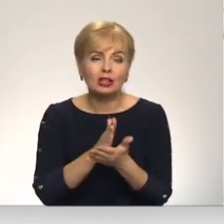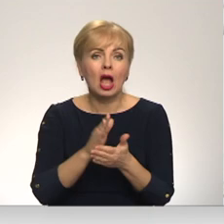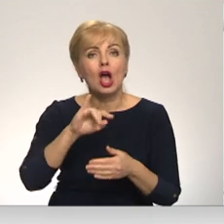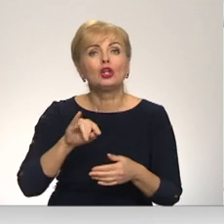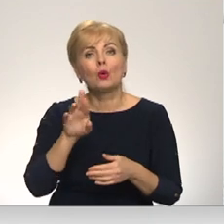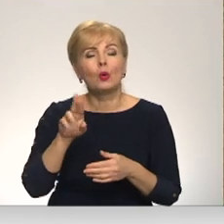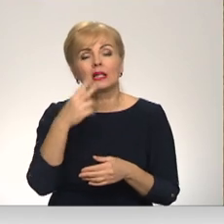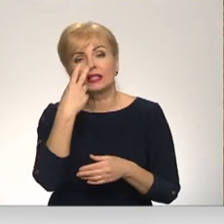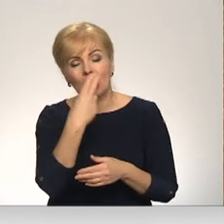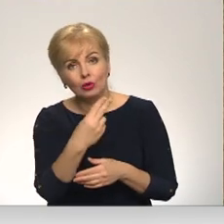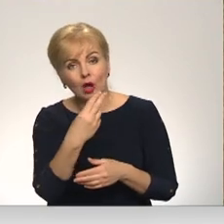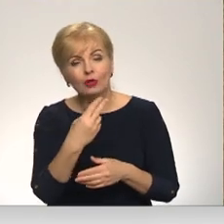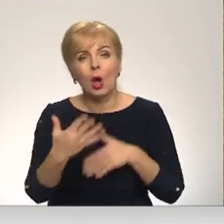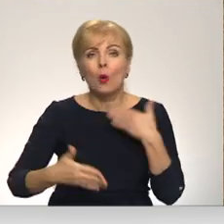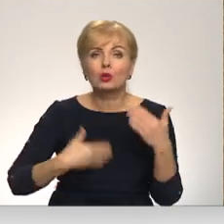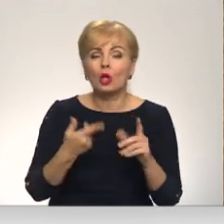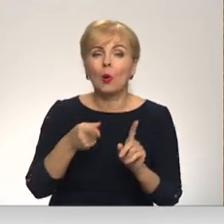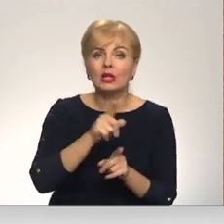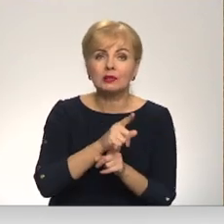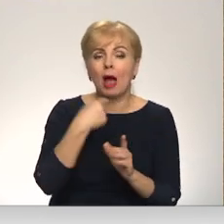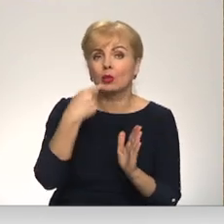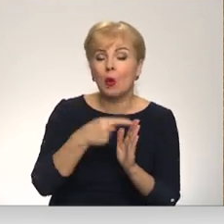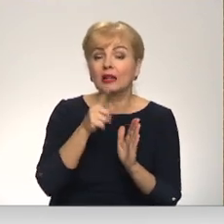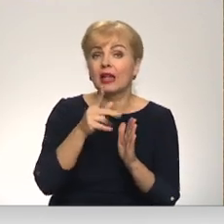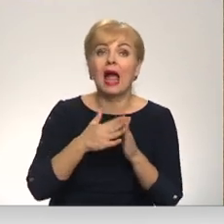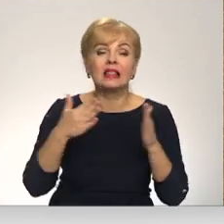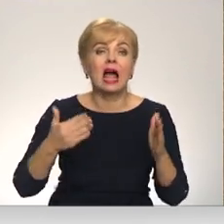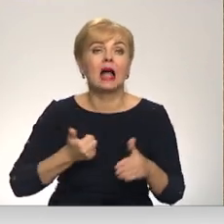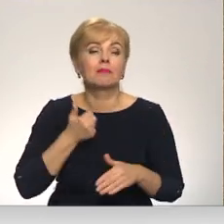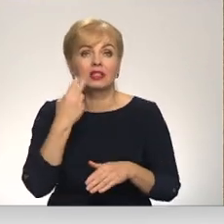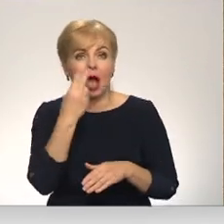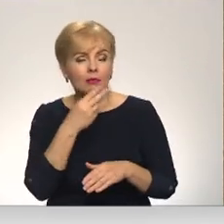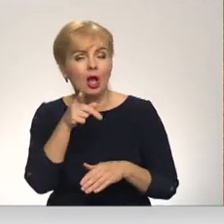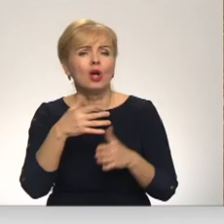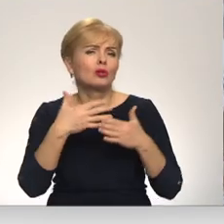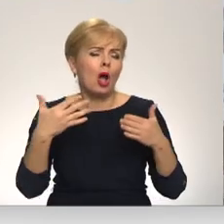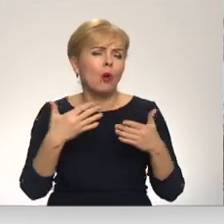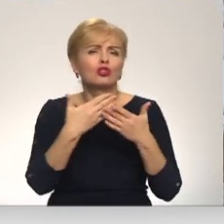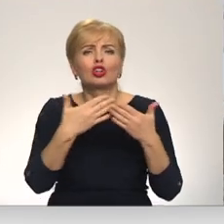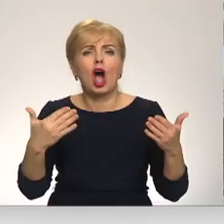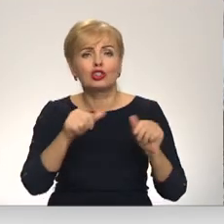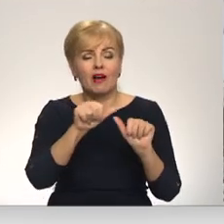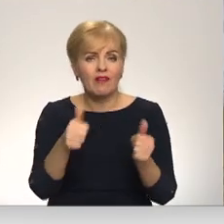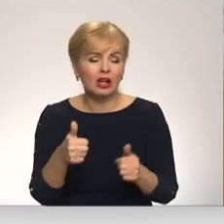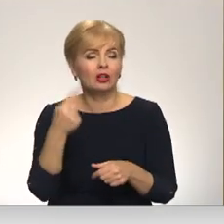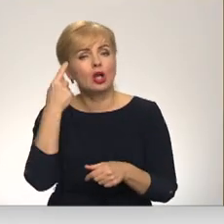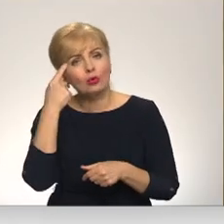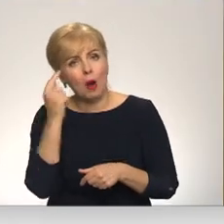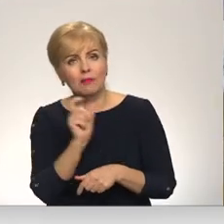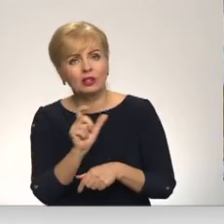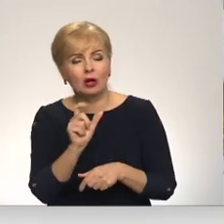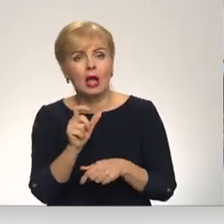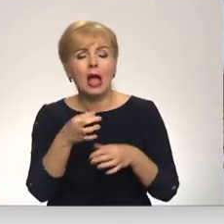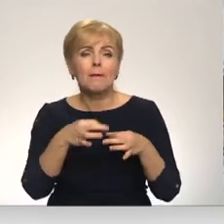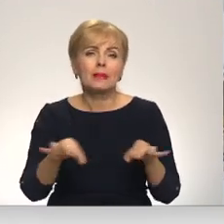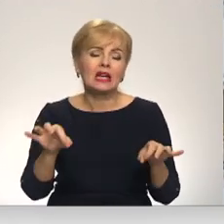arī bažas par to, ka izmaiņas notiek tikai lielākām saimniecībām. Tur ir daudz dažādi varianti. Visdrīzāk jau kā savvaļas